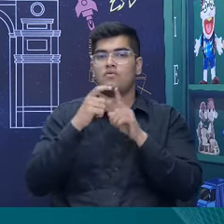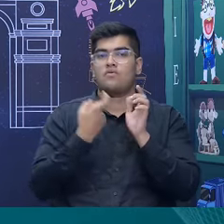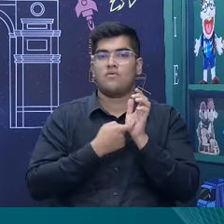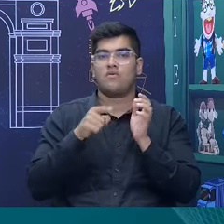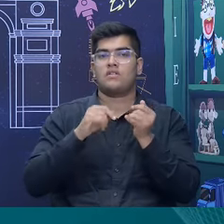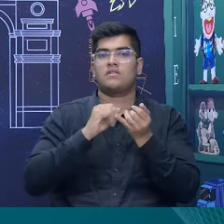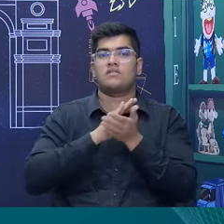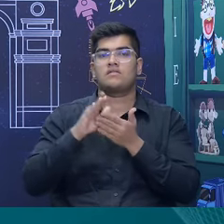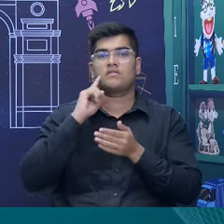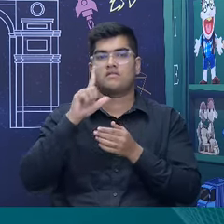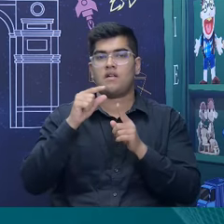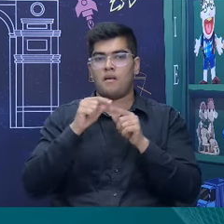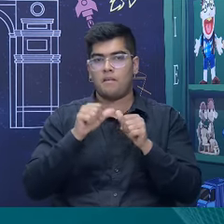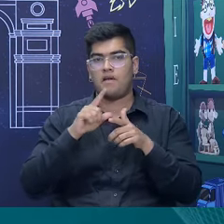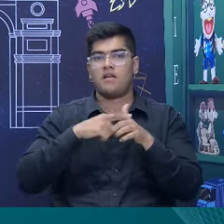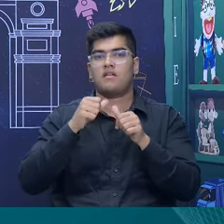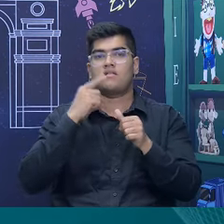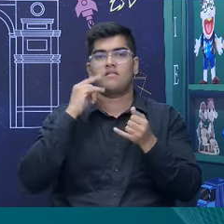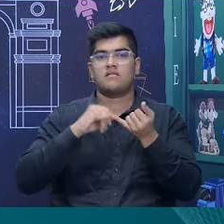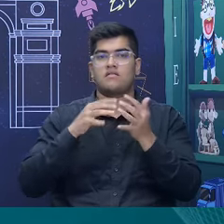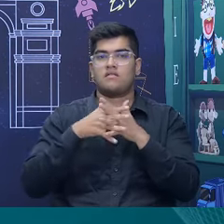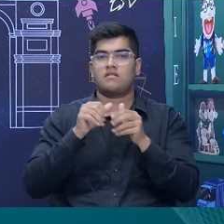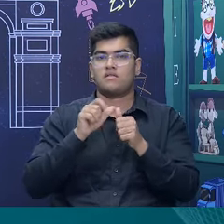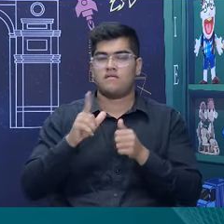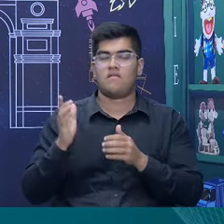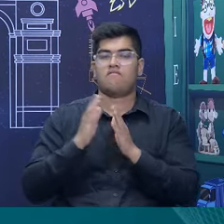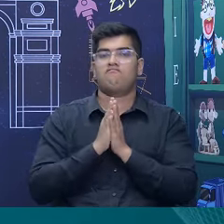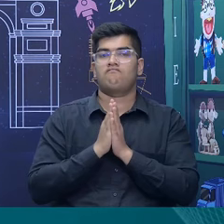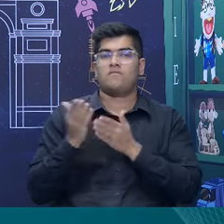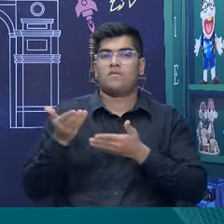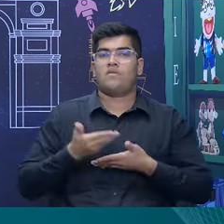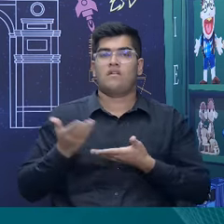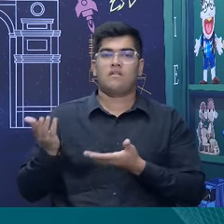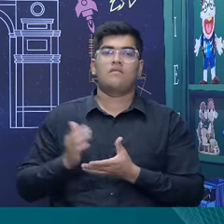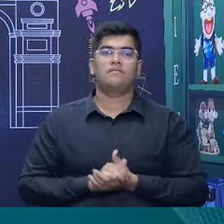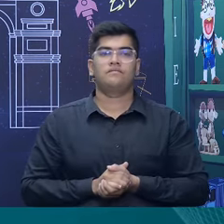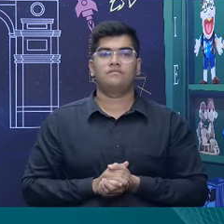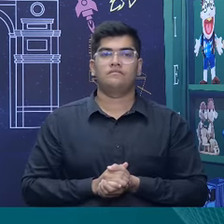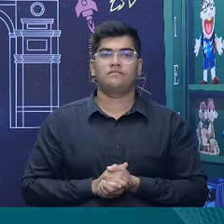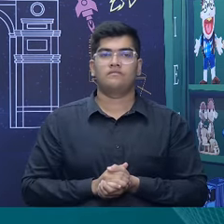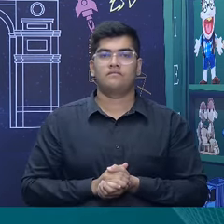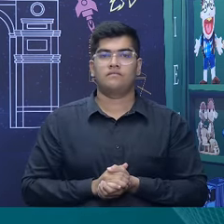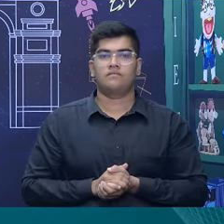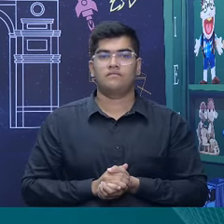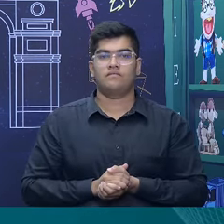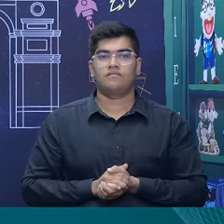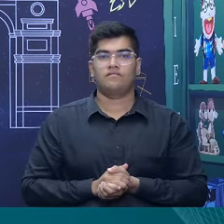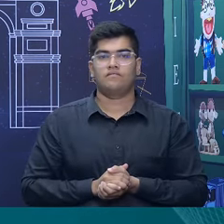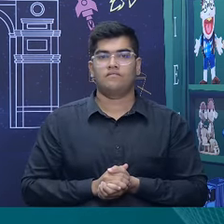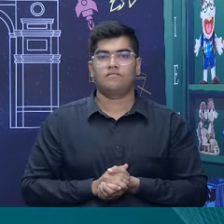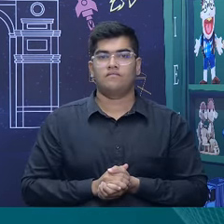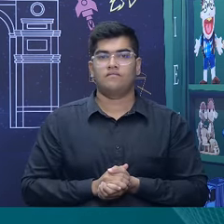जैसवाल असिस्टेंट प्रोफेसर मिरांडा हाउस यूनिवर्सिटी ऑफ दिल्ली से मैम आपका बहुत-बहुत स्वागत है नमस्ते व्यूवर्स नमस्ते श्रीजन जी